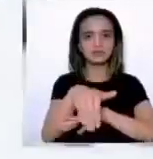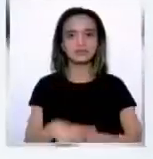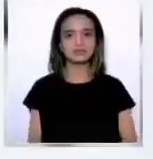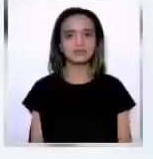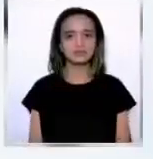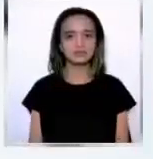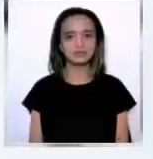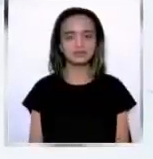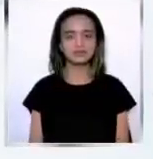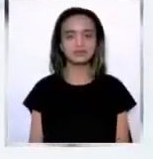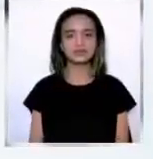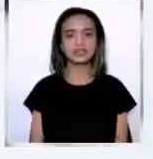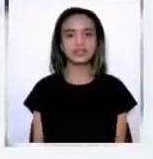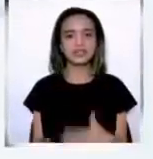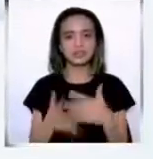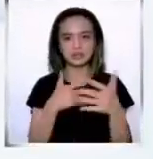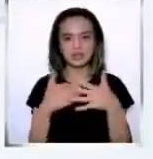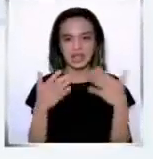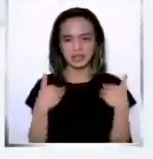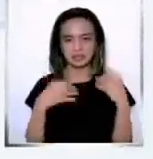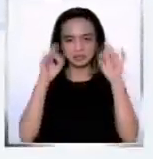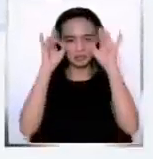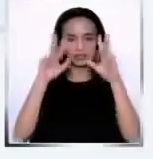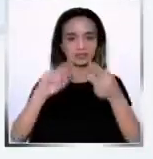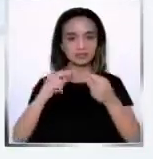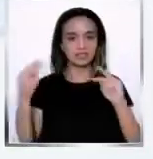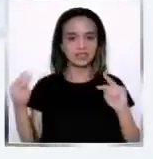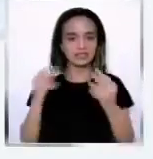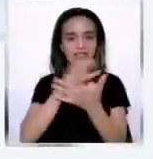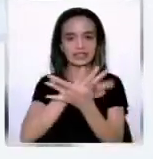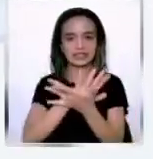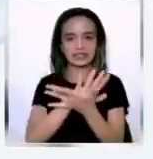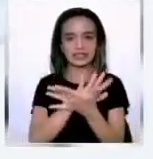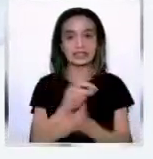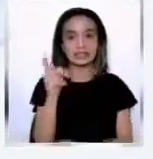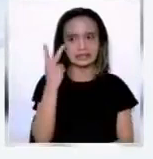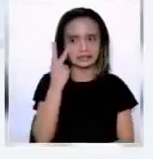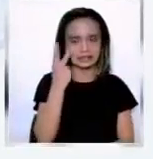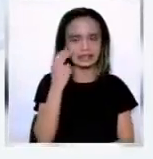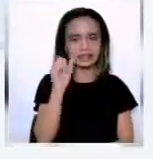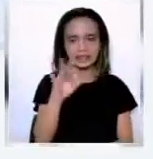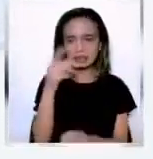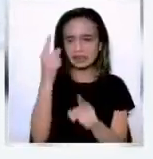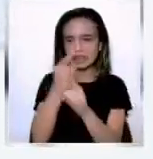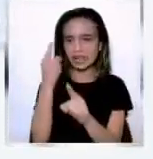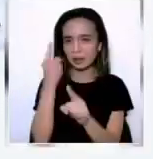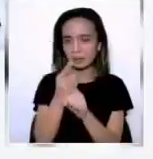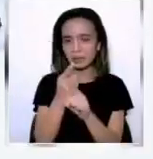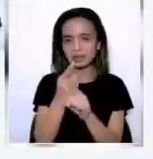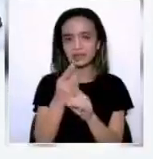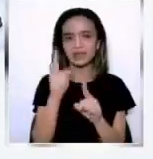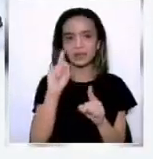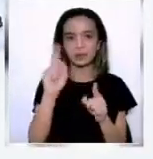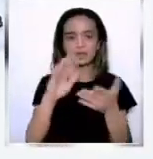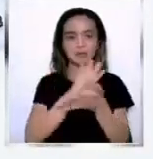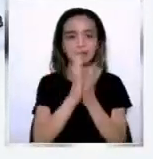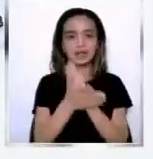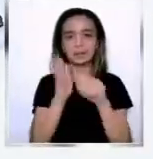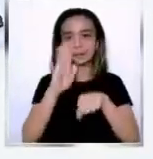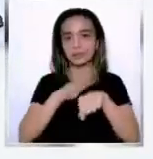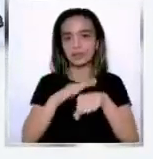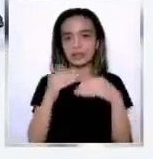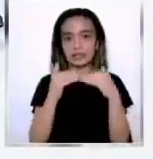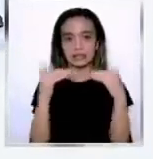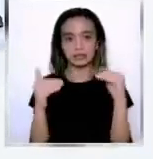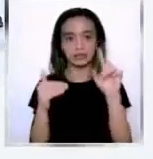Sa gitna ng banta ng bagong variant ng COVID virus, tinitignan na raw kung dapat pa rin bang ibaba sa alert level 1 ang Metro Manila sa